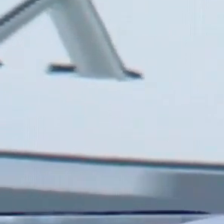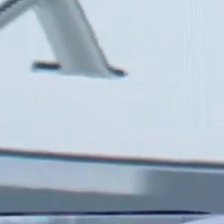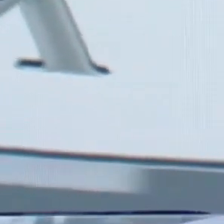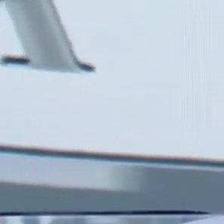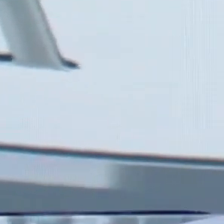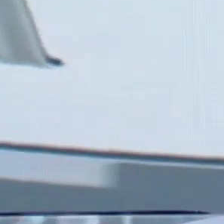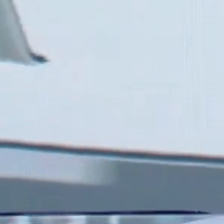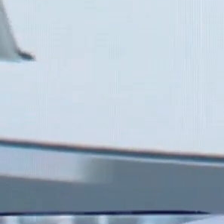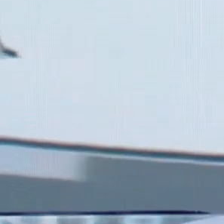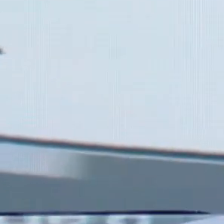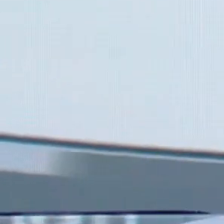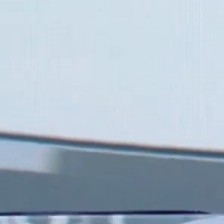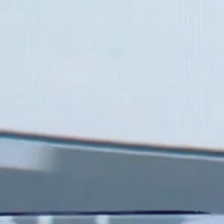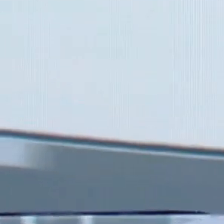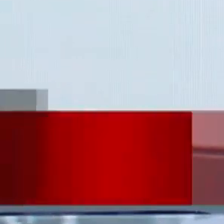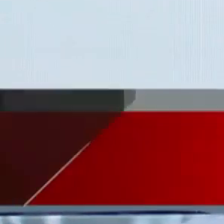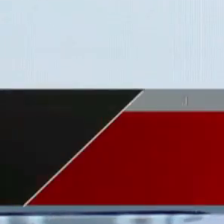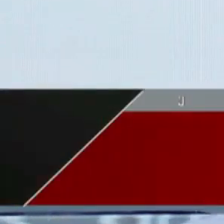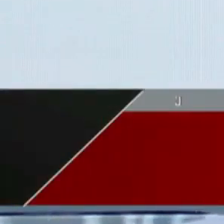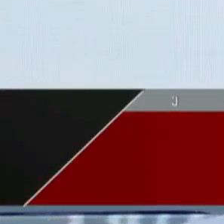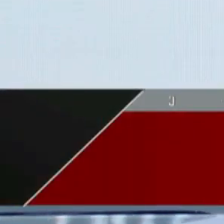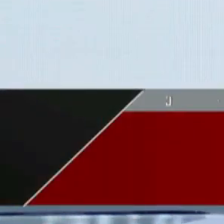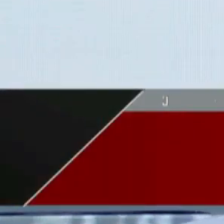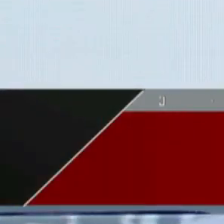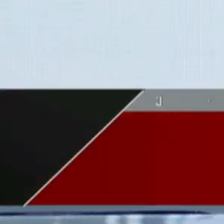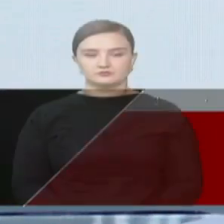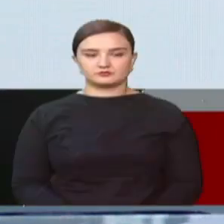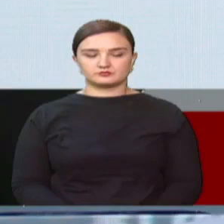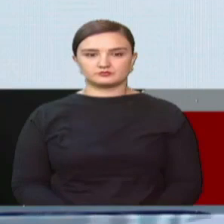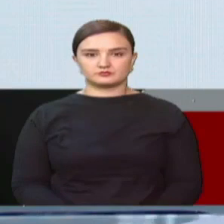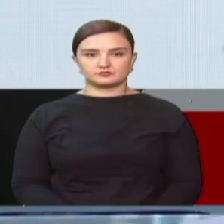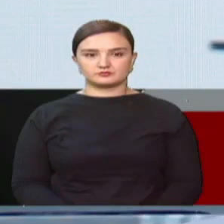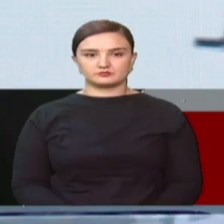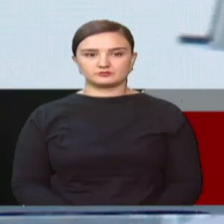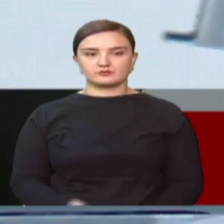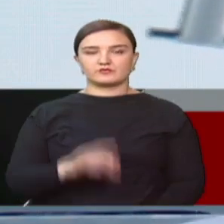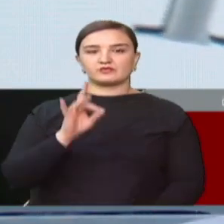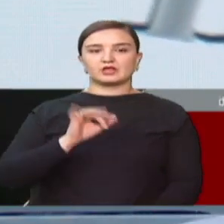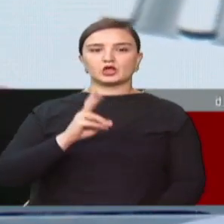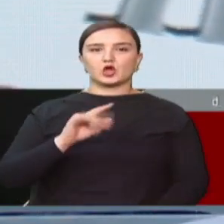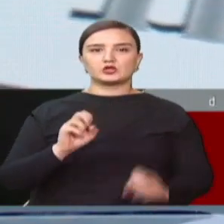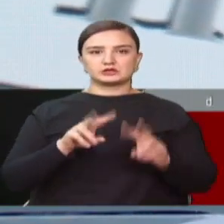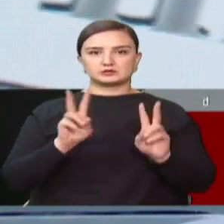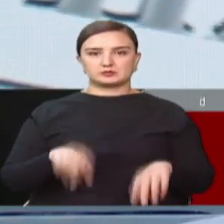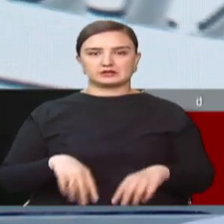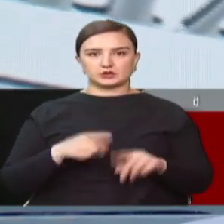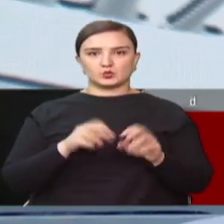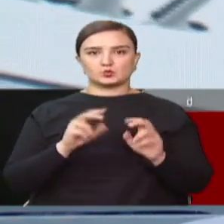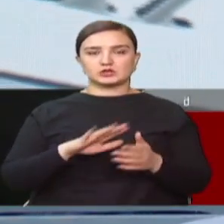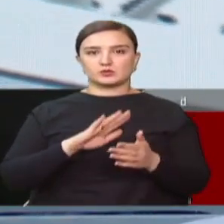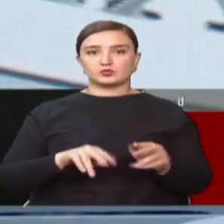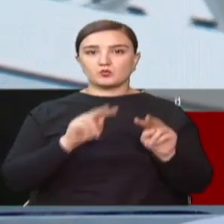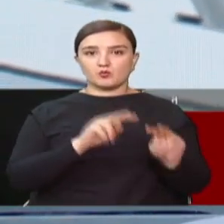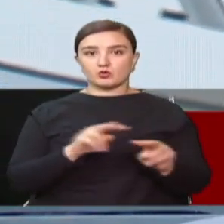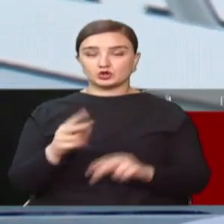Rikotis uğulta xilze modraoba tavisupali am droistvis sheferxebebi ar fiksirdeba. Mokmedebs gadaadgilebis spetsialuri rejimi usaptqobis miznit ki